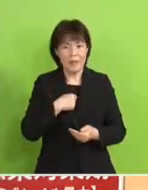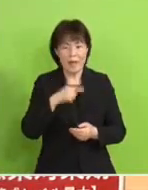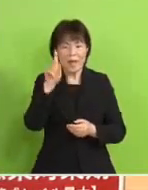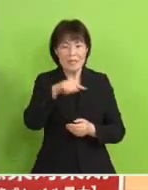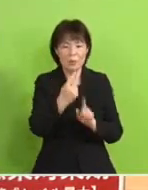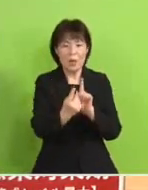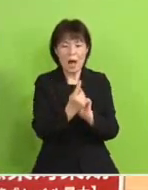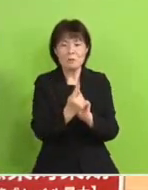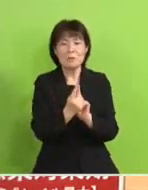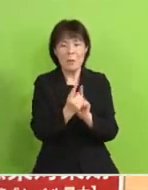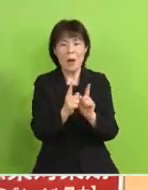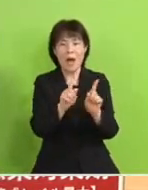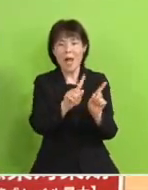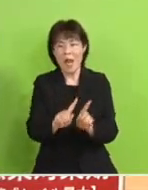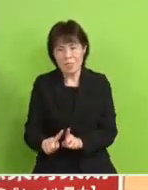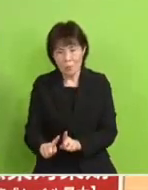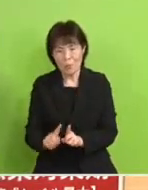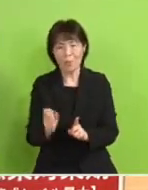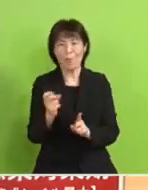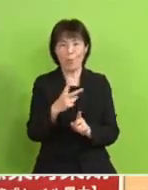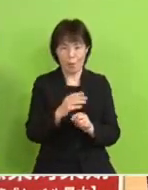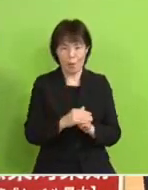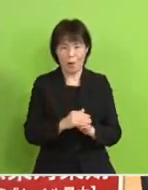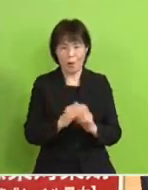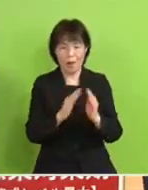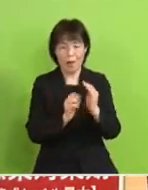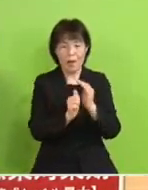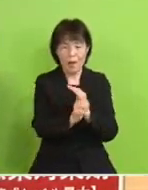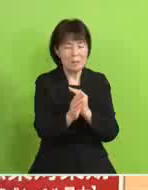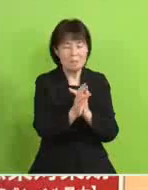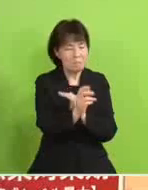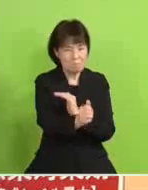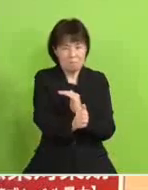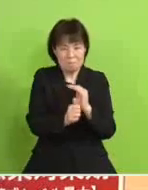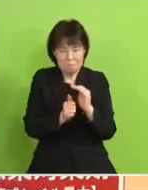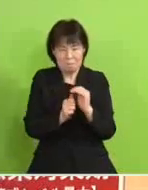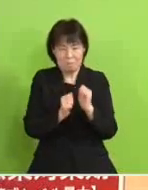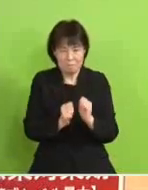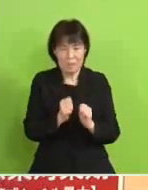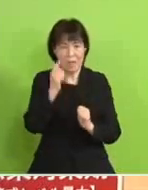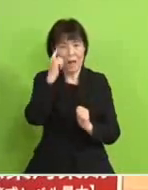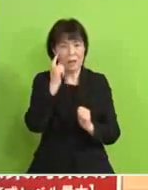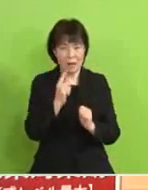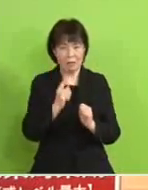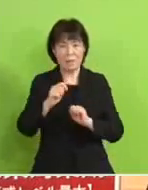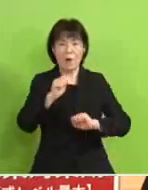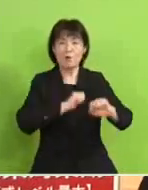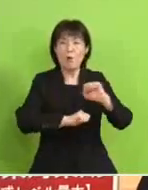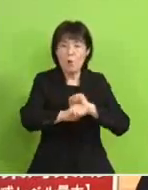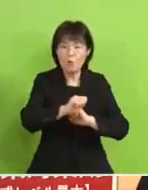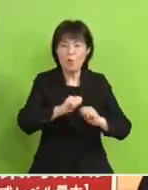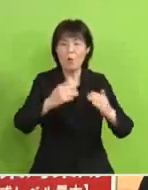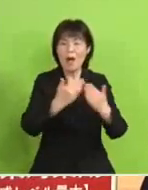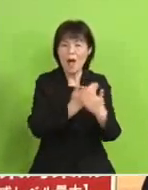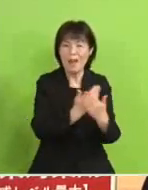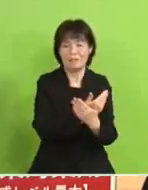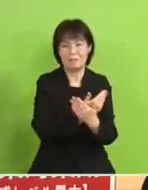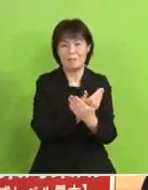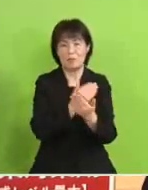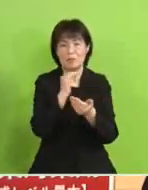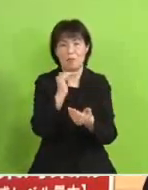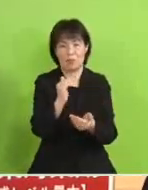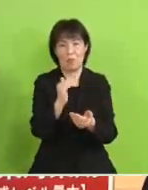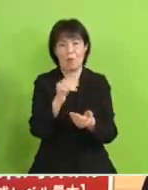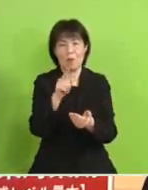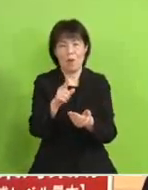と会うのを避けよう、できるだけ外出しないようにしようと考え、行動変容を起こしていただ